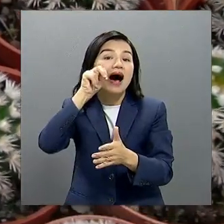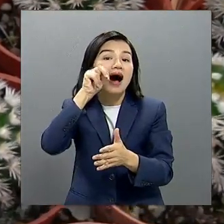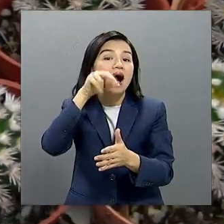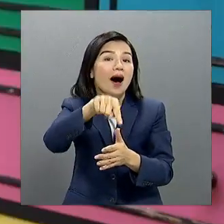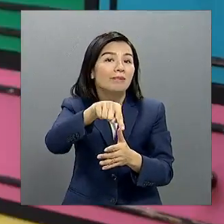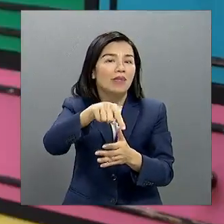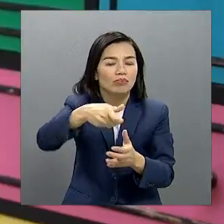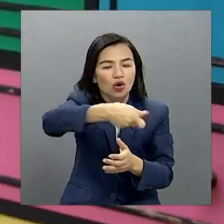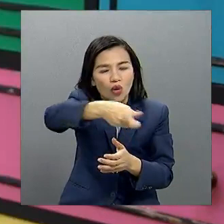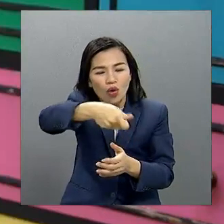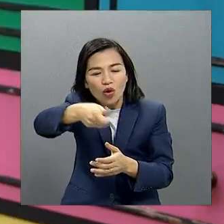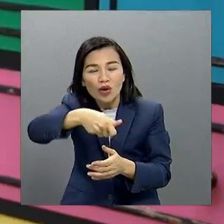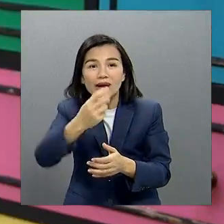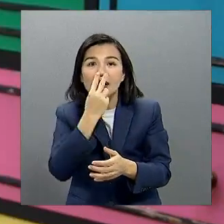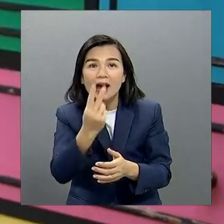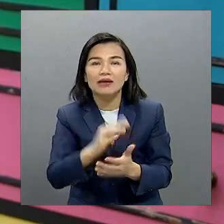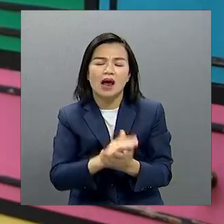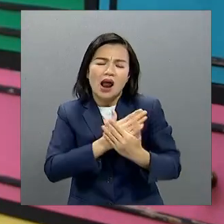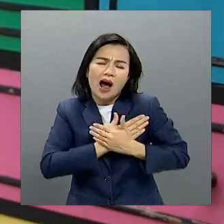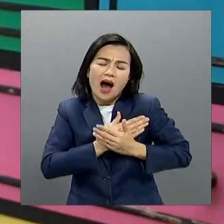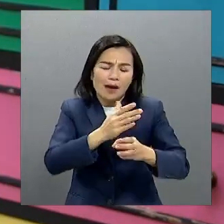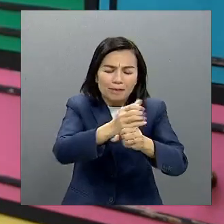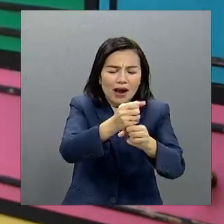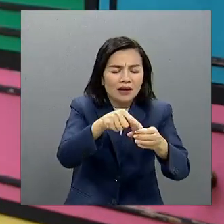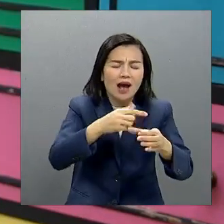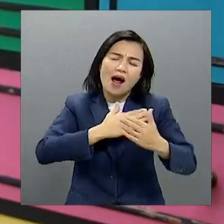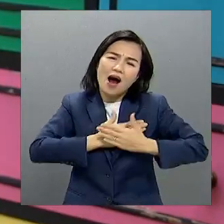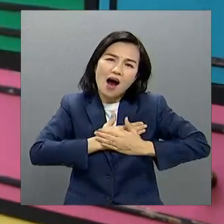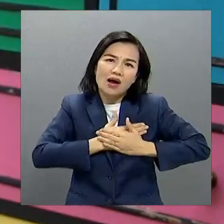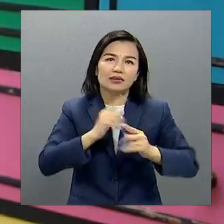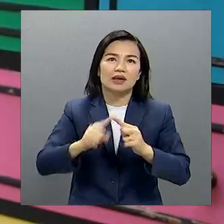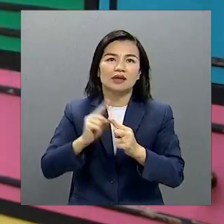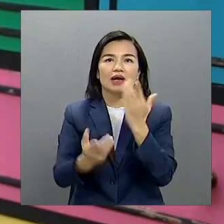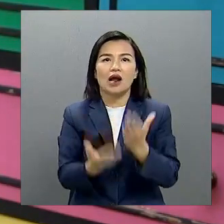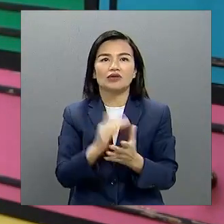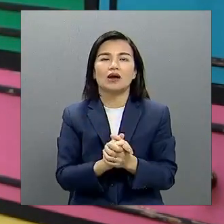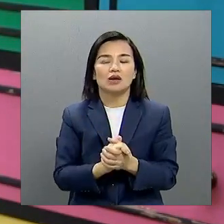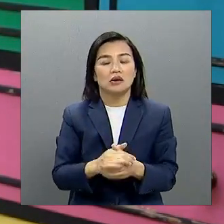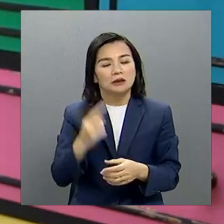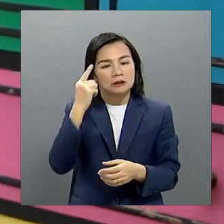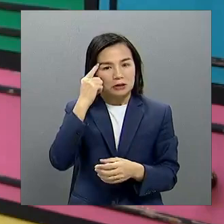าปั้นเขาจะรักชิ้นงานที่เขาปั้นน่ะเราเลยรู้สึกว่าเรามาถูกทางแล้ว